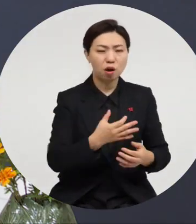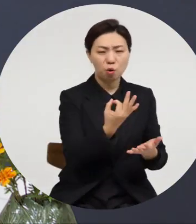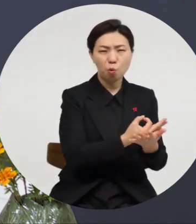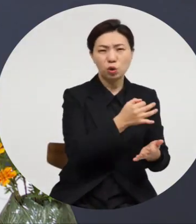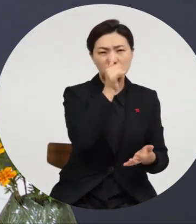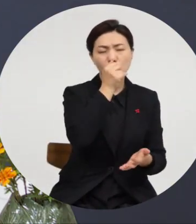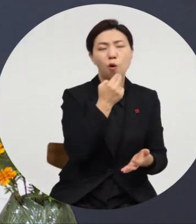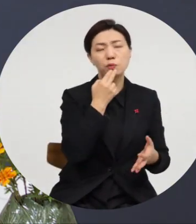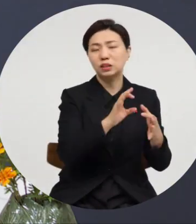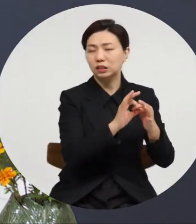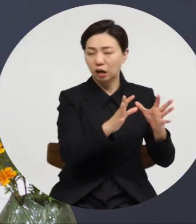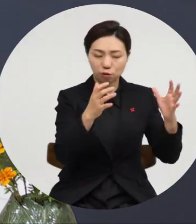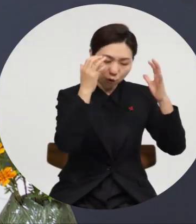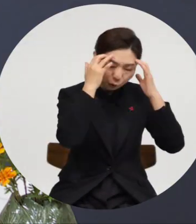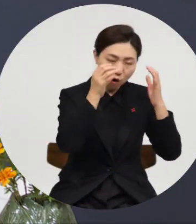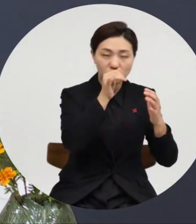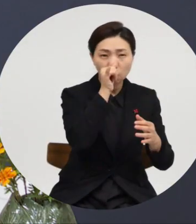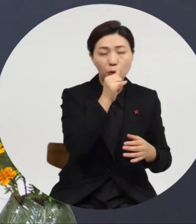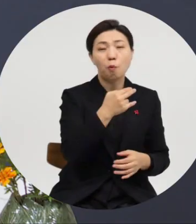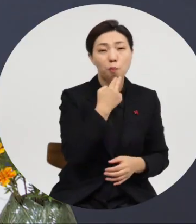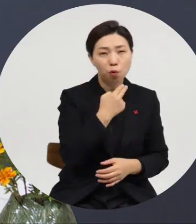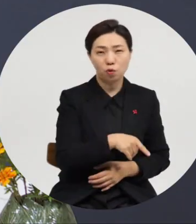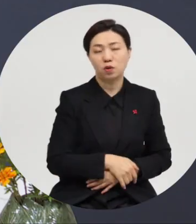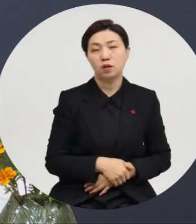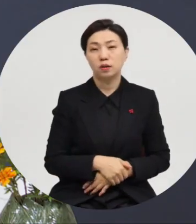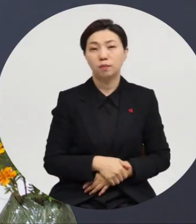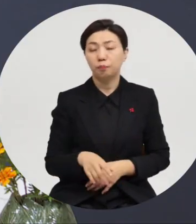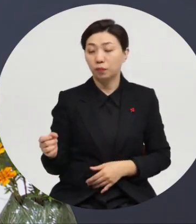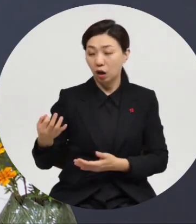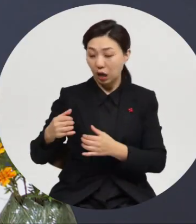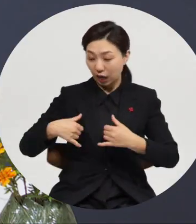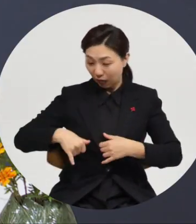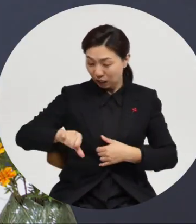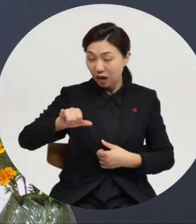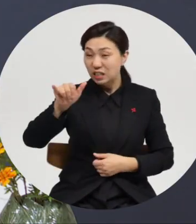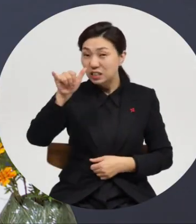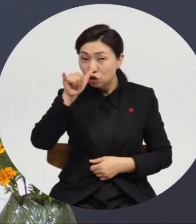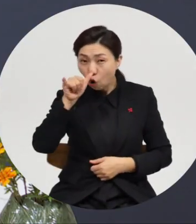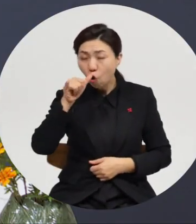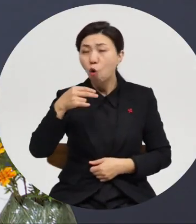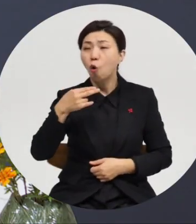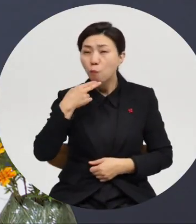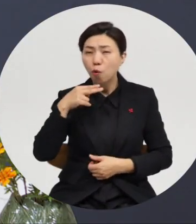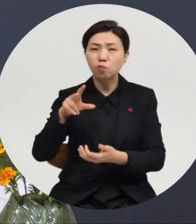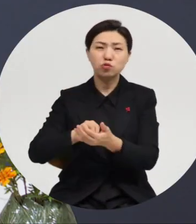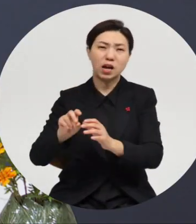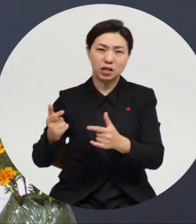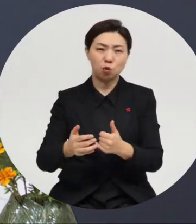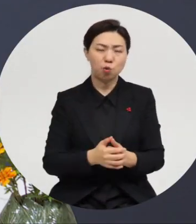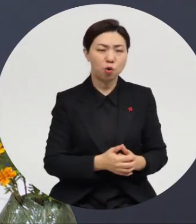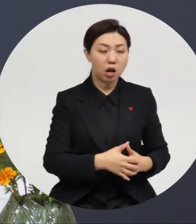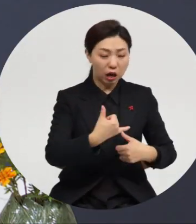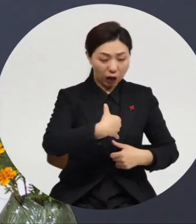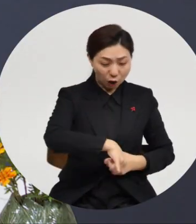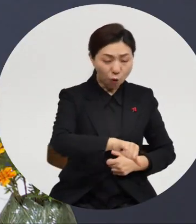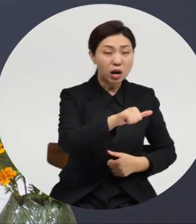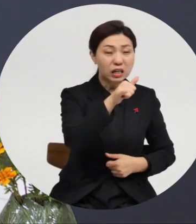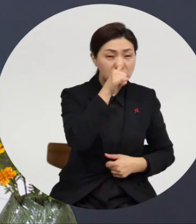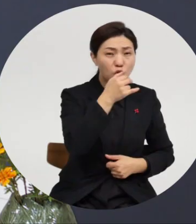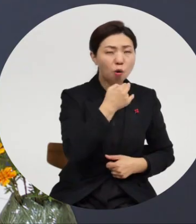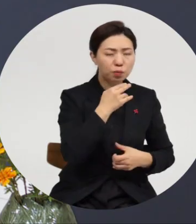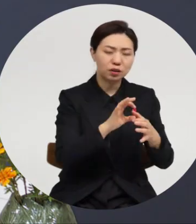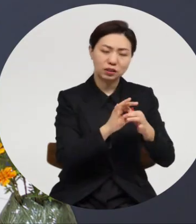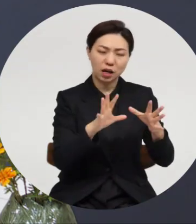자식이 있느냐 없느냐가 중요한 게 아니라 자식이 있어도 안 괴로워야 되고 자식이 없어도 안 괴로워야 되고, 괴롭지 않는 게